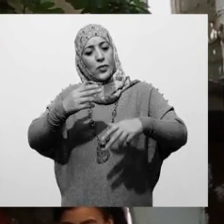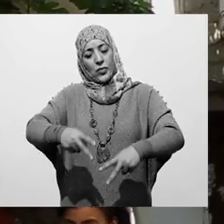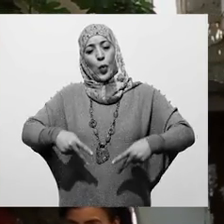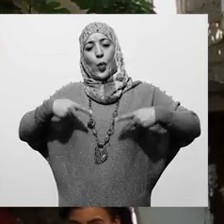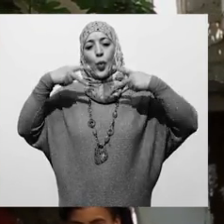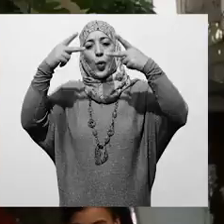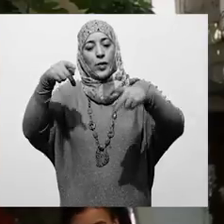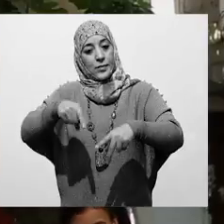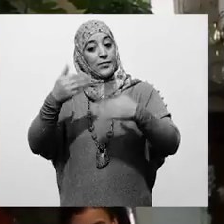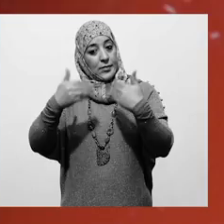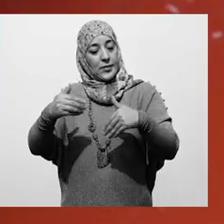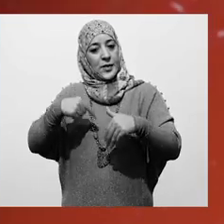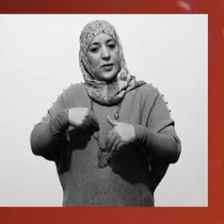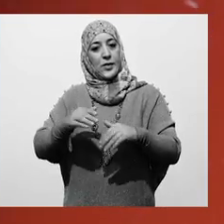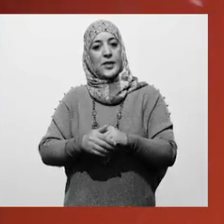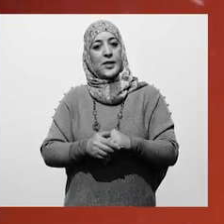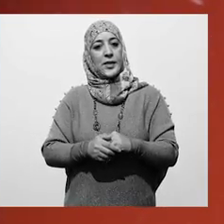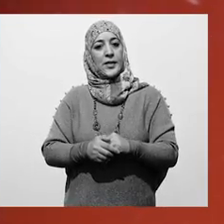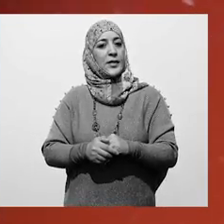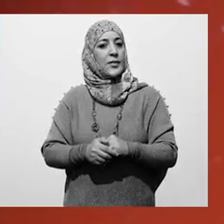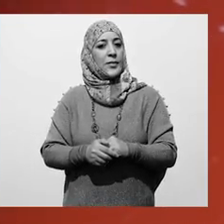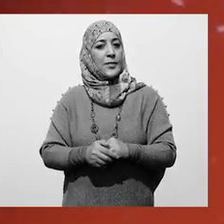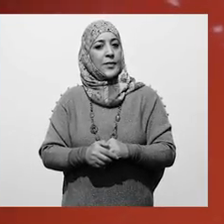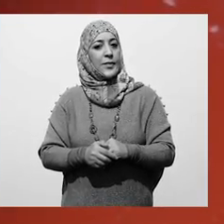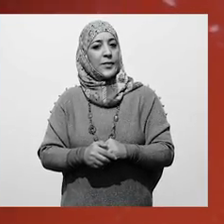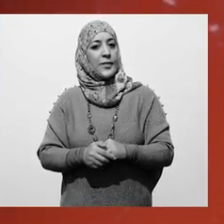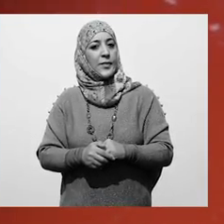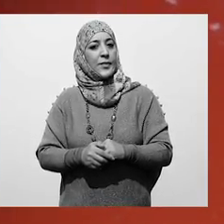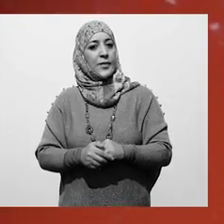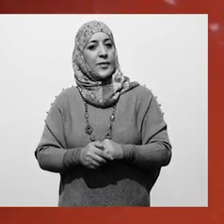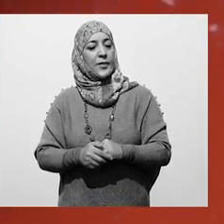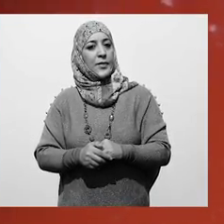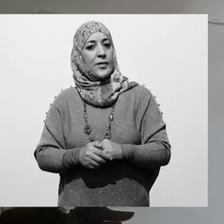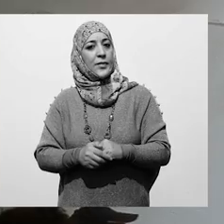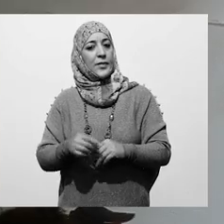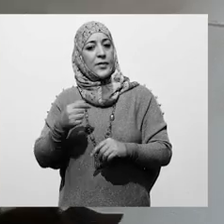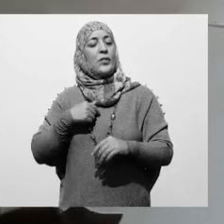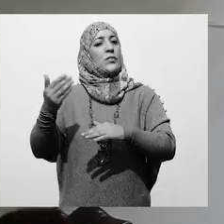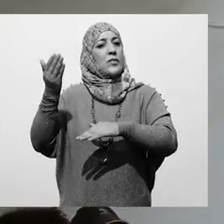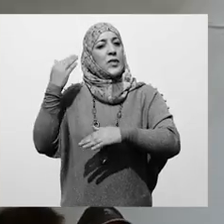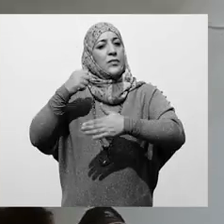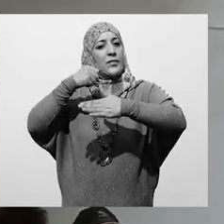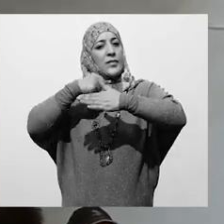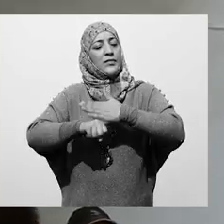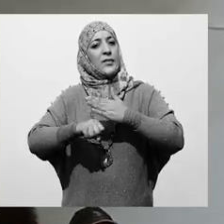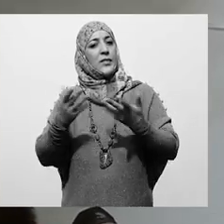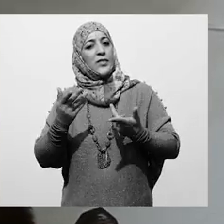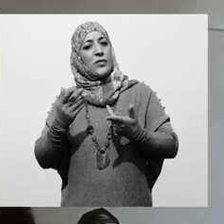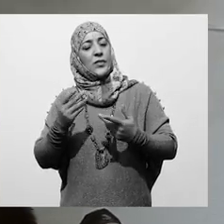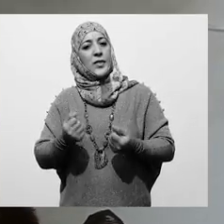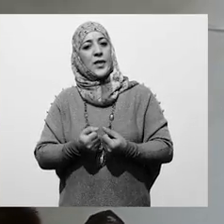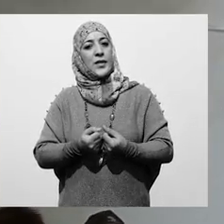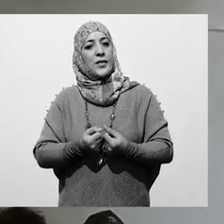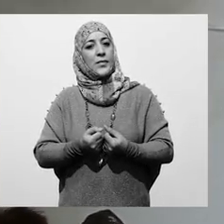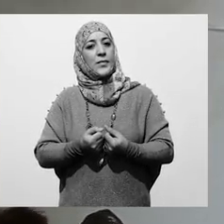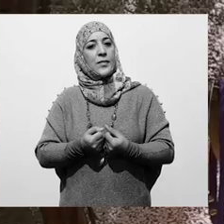vécu toute ma vie avec cet handicap. Mes parents et mes oncles, quand j'ai tenu, ils ont fait